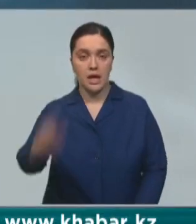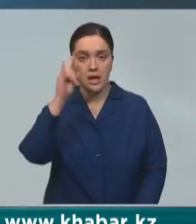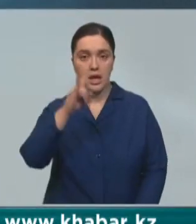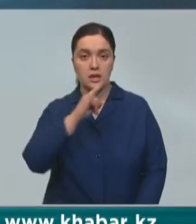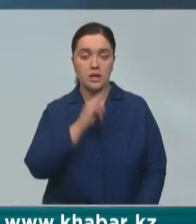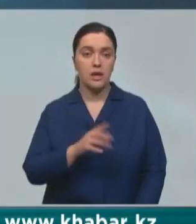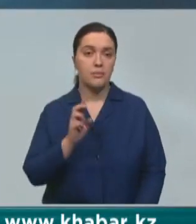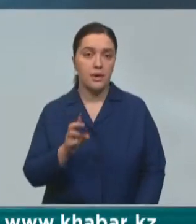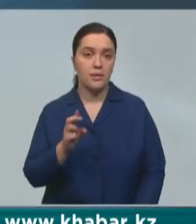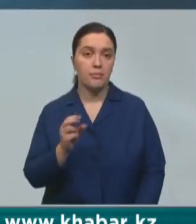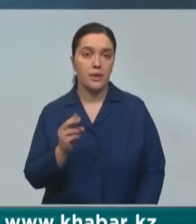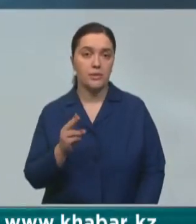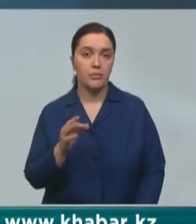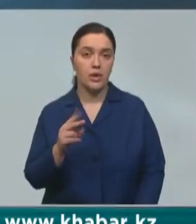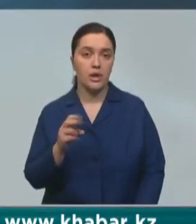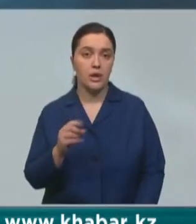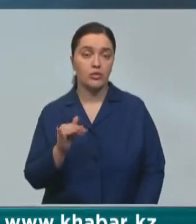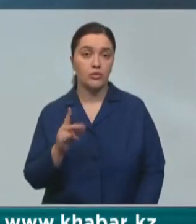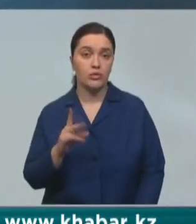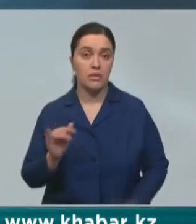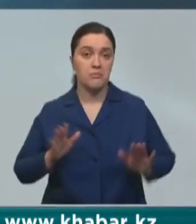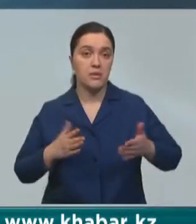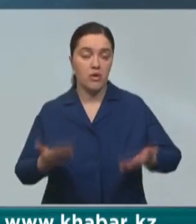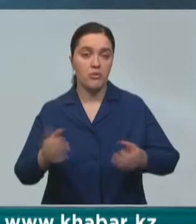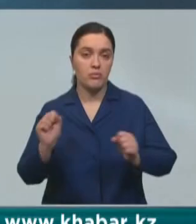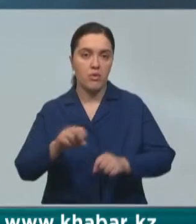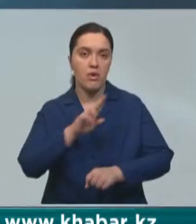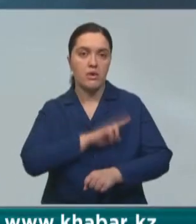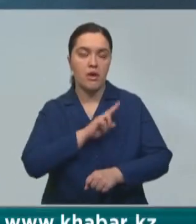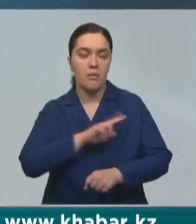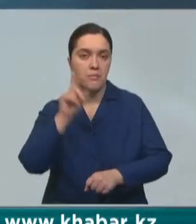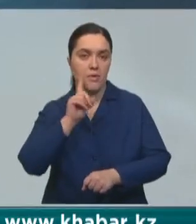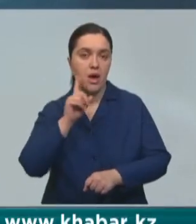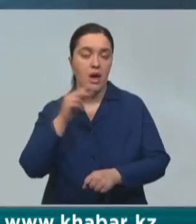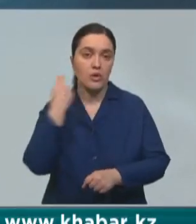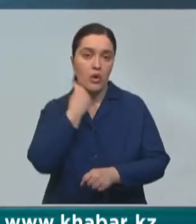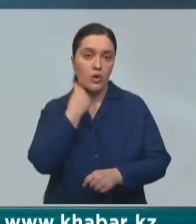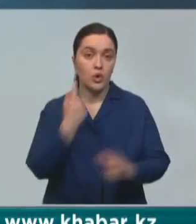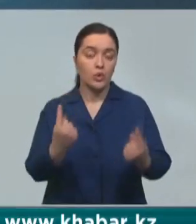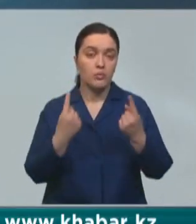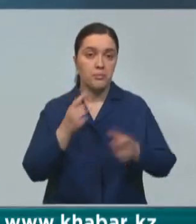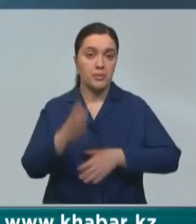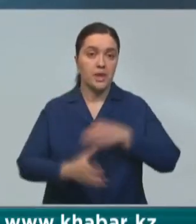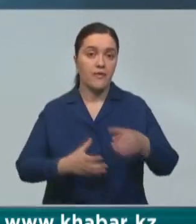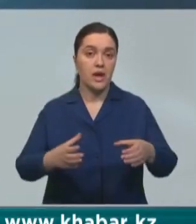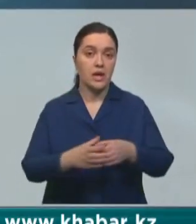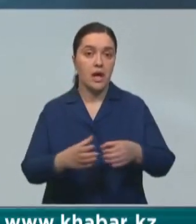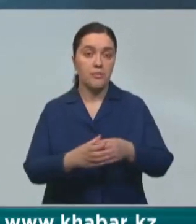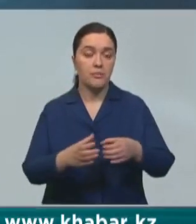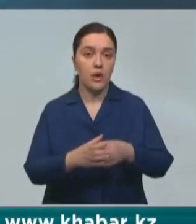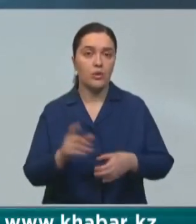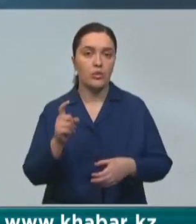Казахстанец Бекжан Бекбулатулы получил предложение постажироваться в лондонском офисе одной из крупнейших мировых компаний в сфере